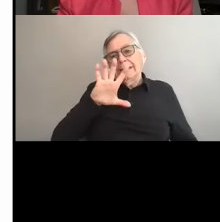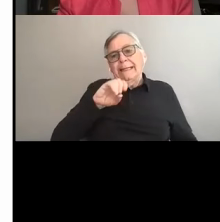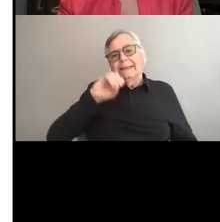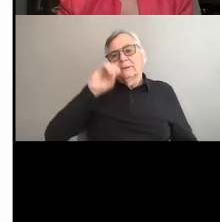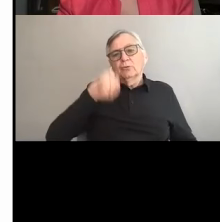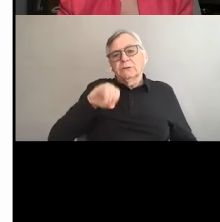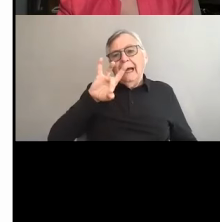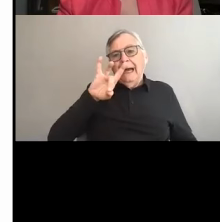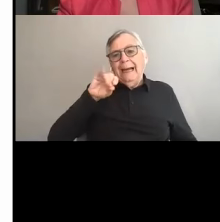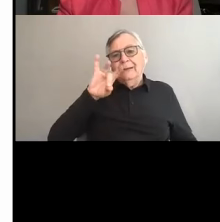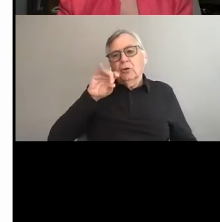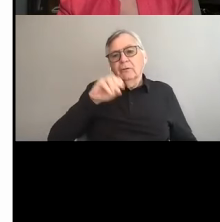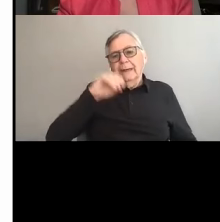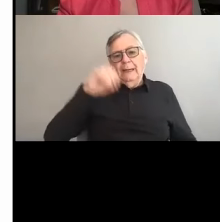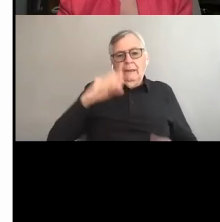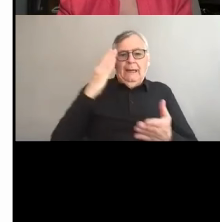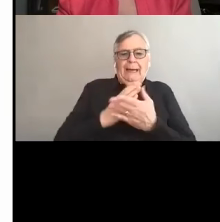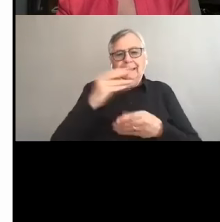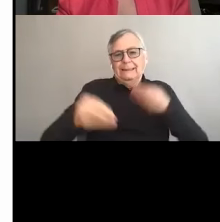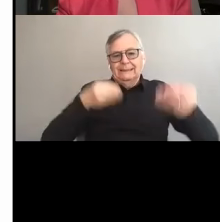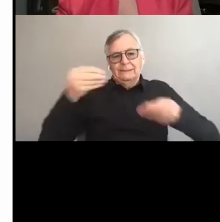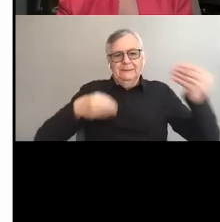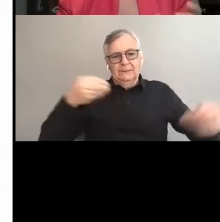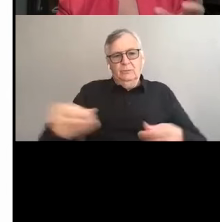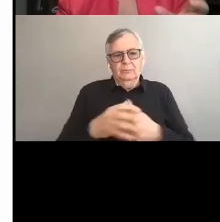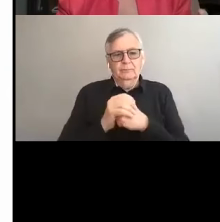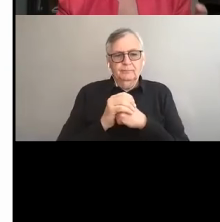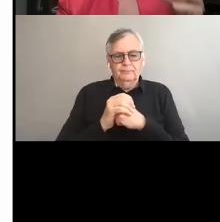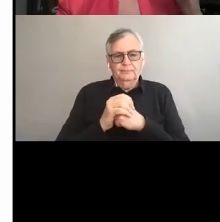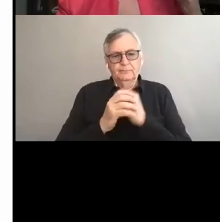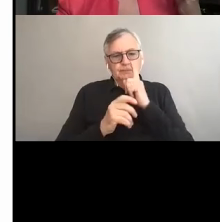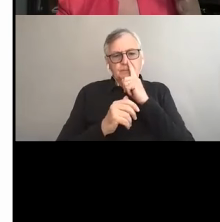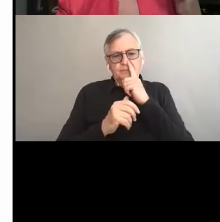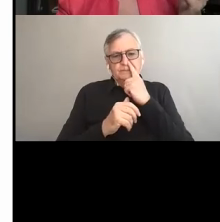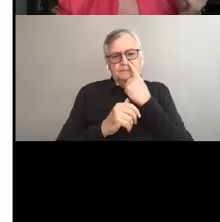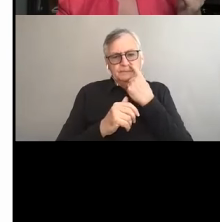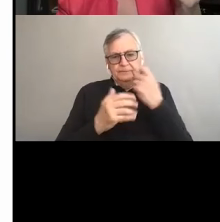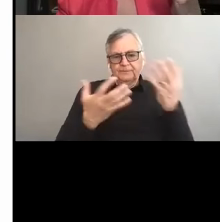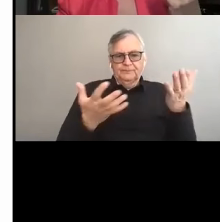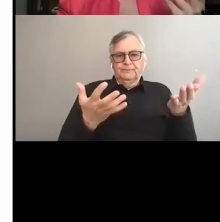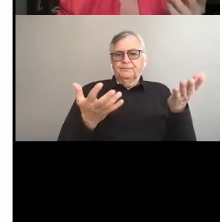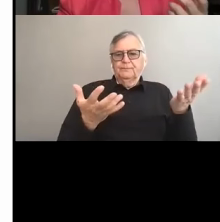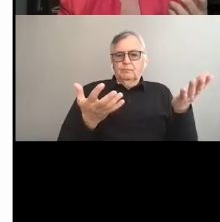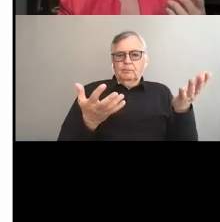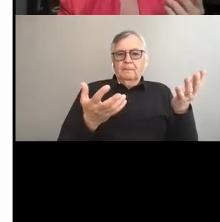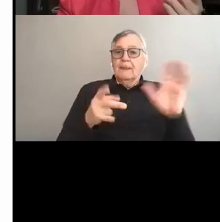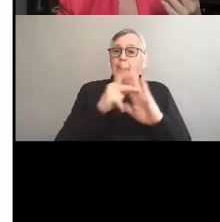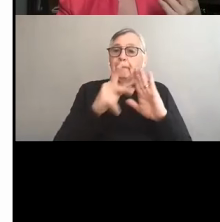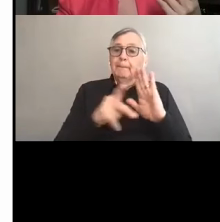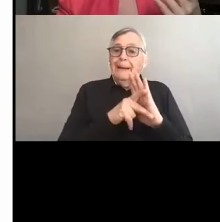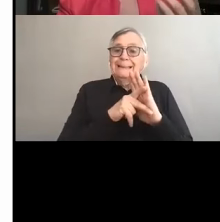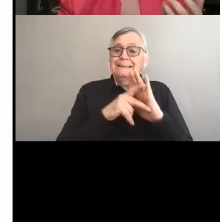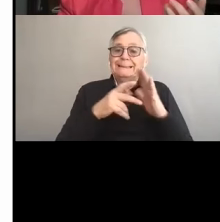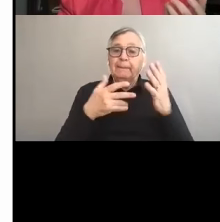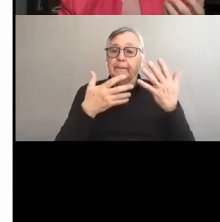arrive à arrêter la transmission. Donc, c'est quoi le principe